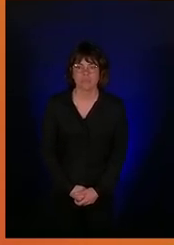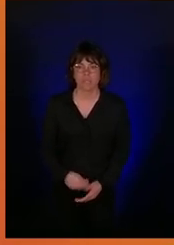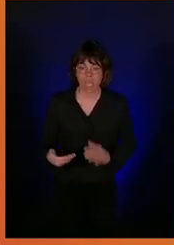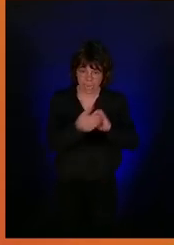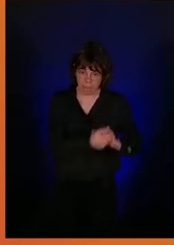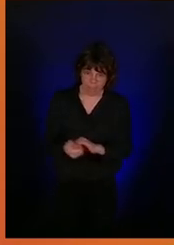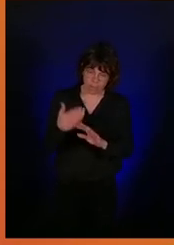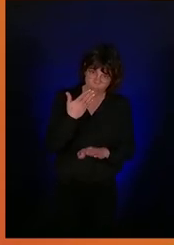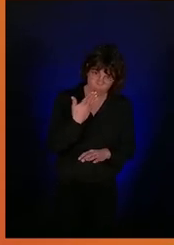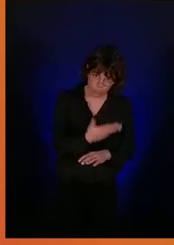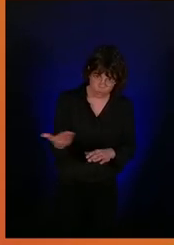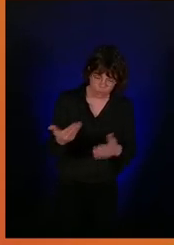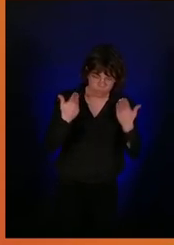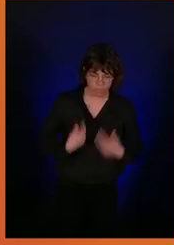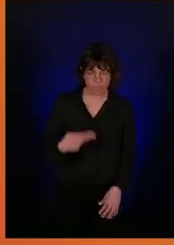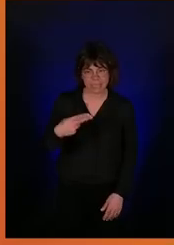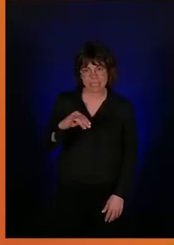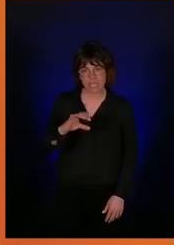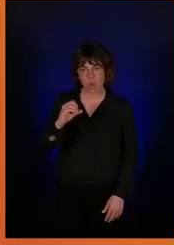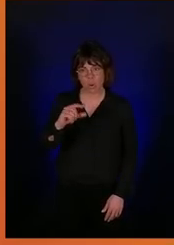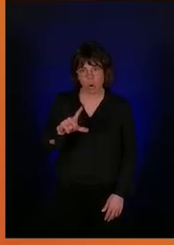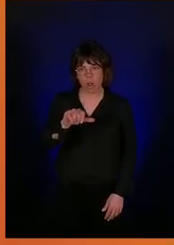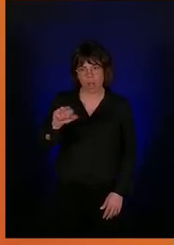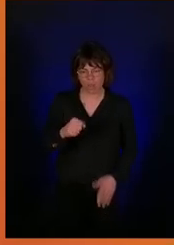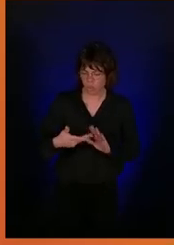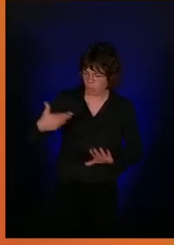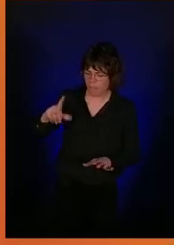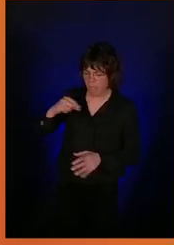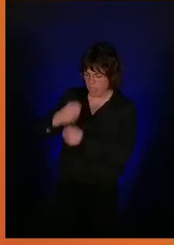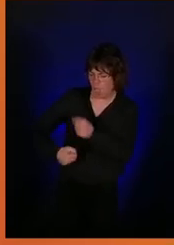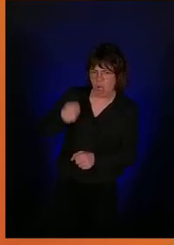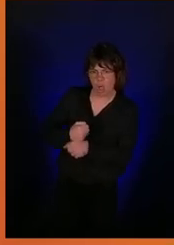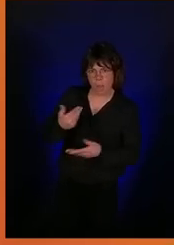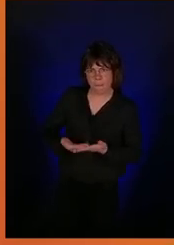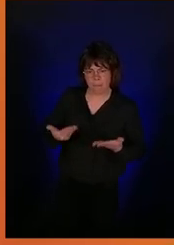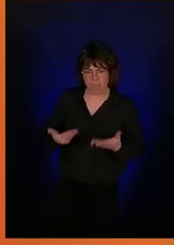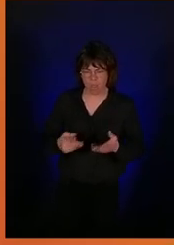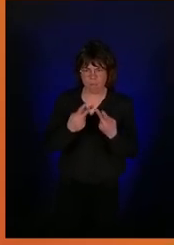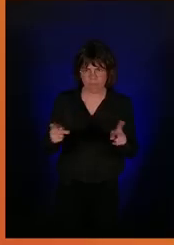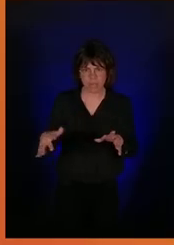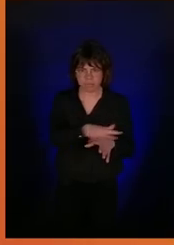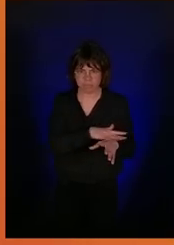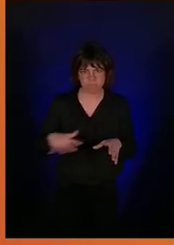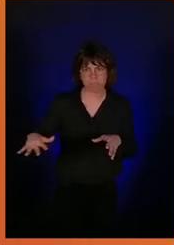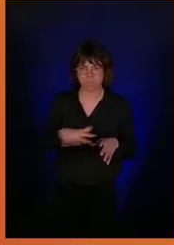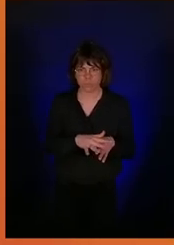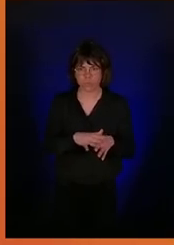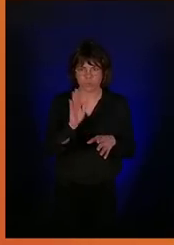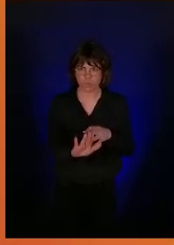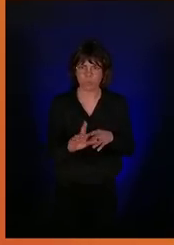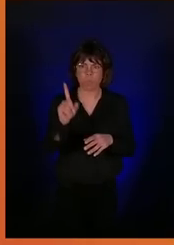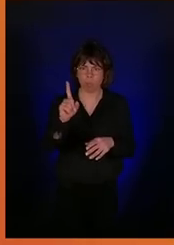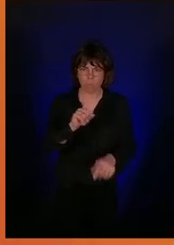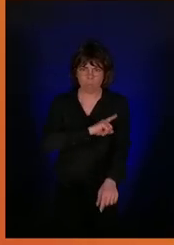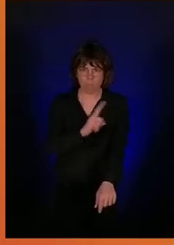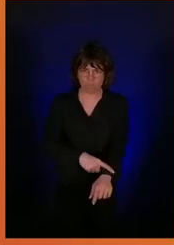Camarades, bonjour. Donc Nicolas Le Pin, électromécanicien depuis 20 ans et maintenant à l'agglo de Bourges Plus, service des eaux. Ce